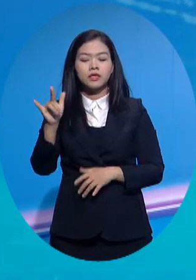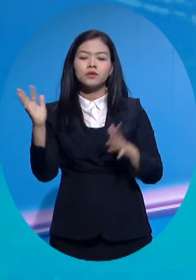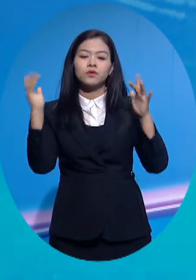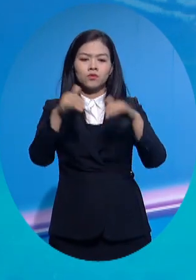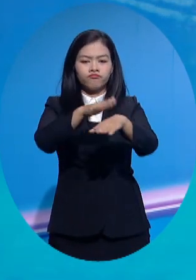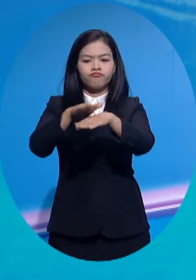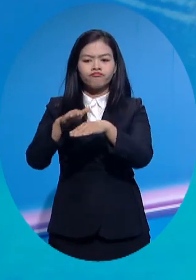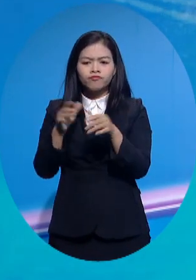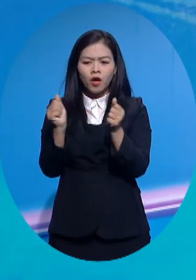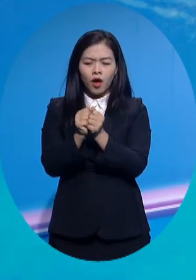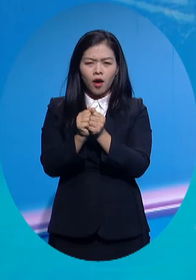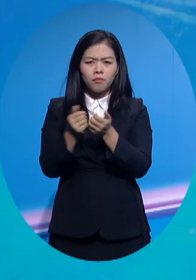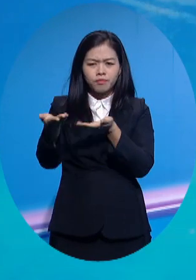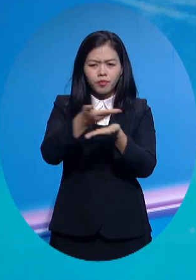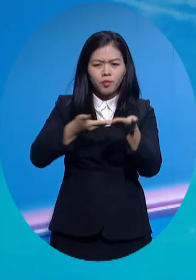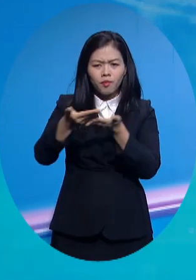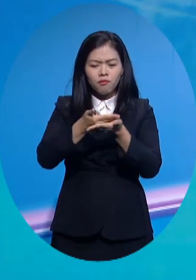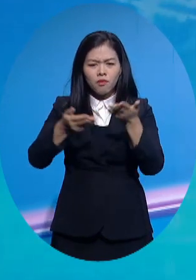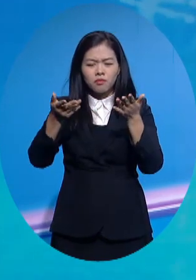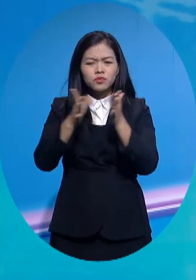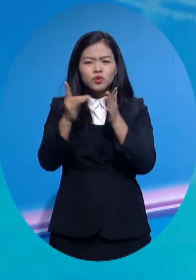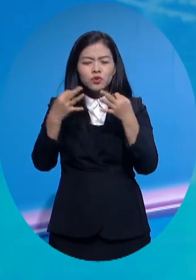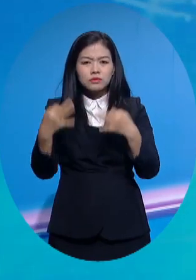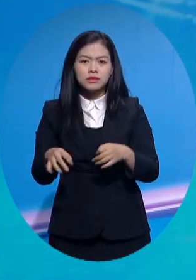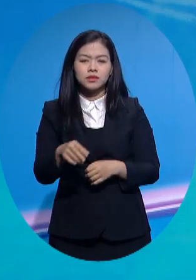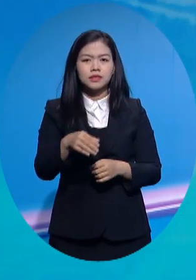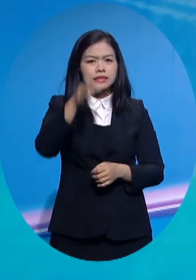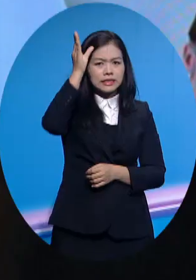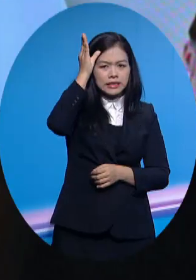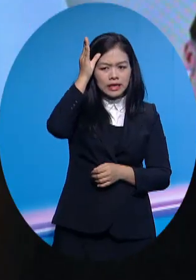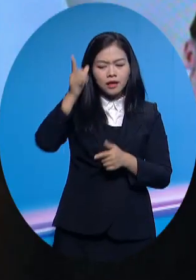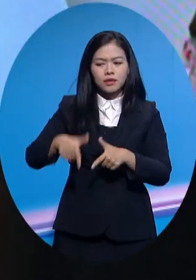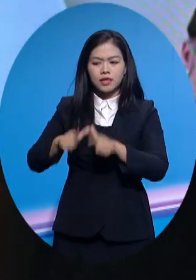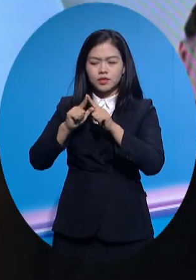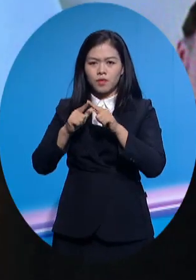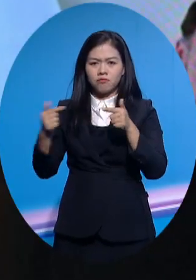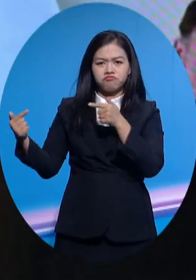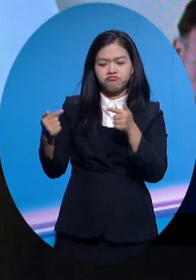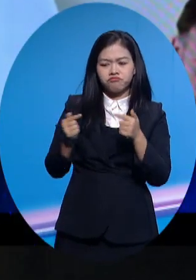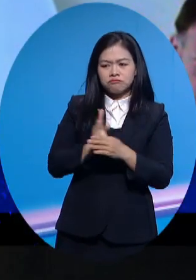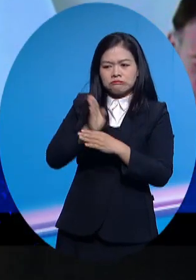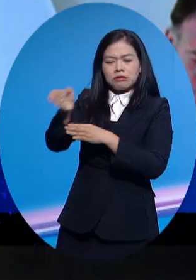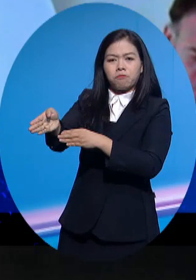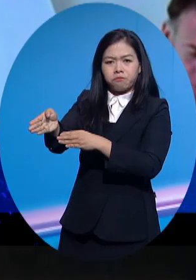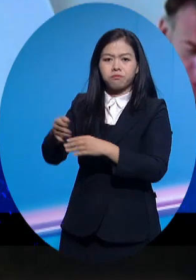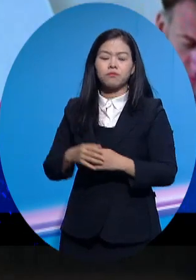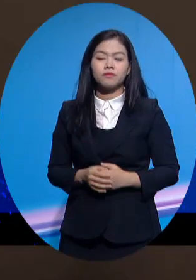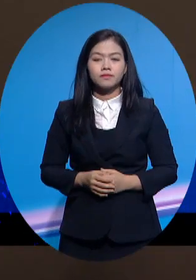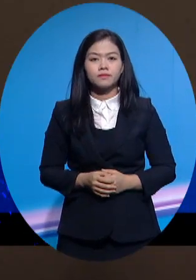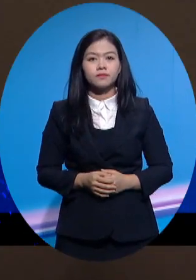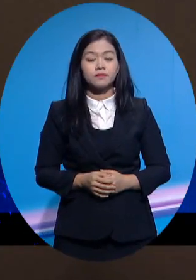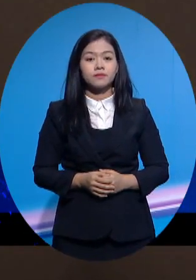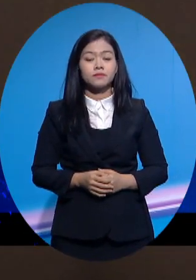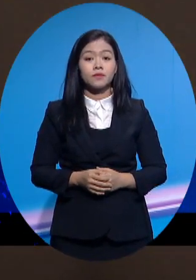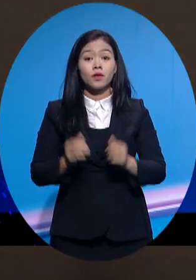để thảo luận về việc Iran tiến hành cuộc tấn công nhằm vào Israel trong tuyên bố chung đưa ra sau